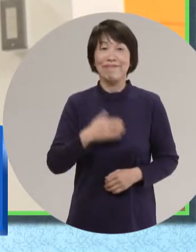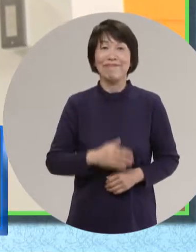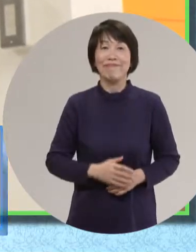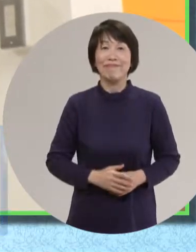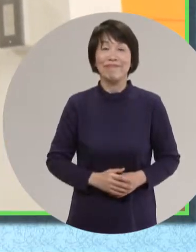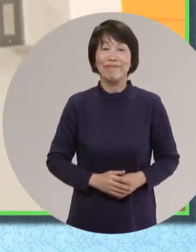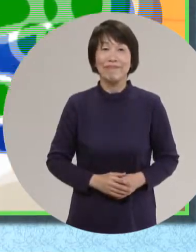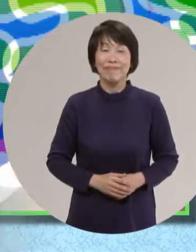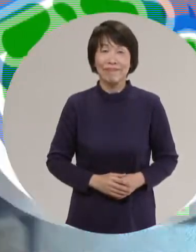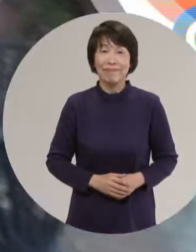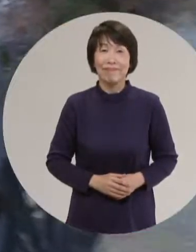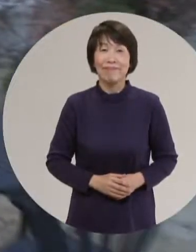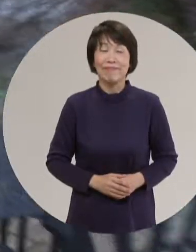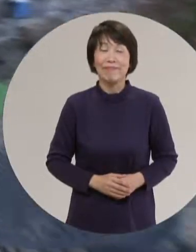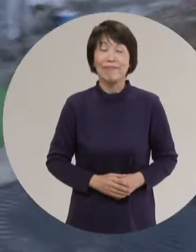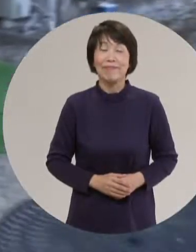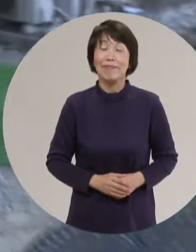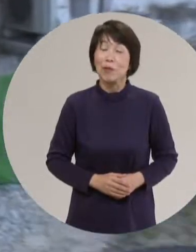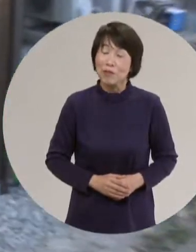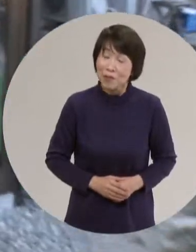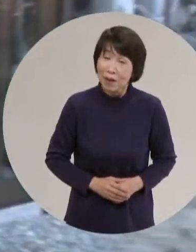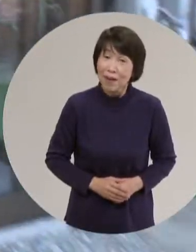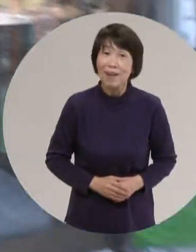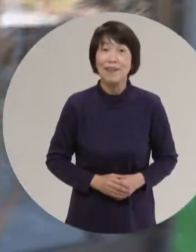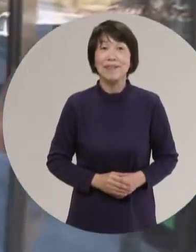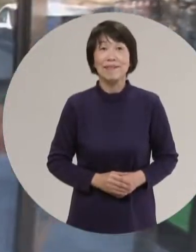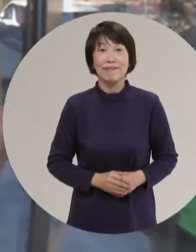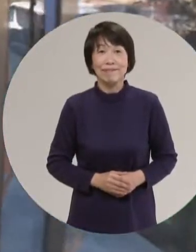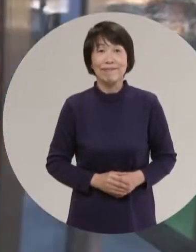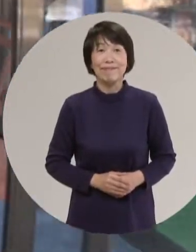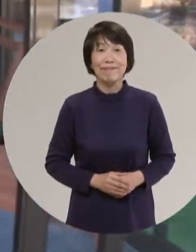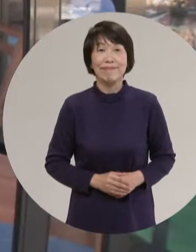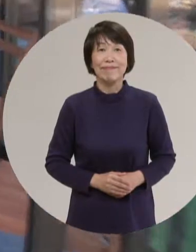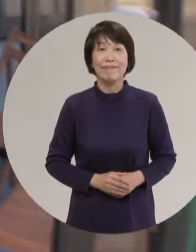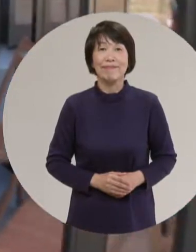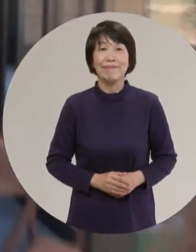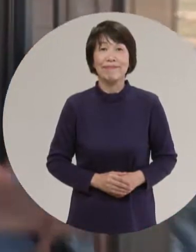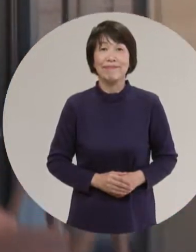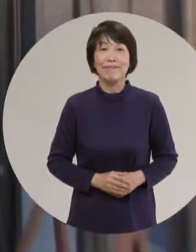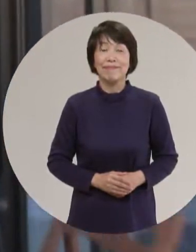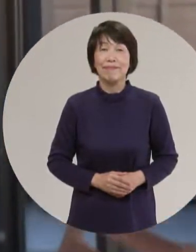。 お邪魔します。こんにちは。